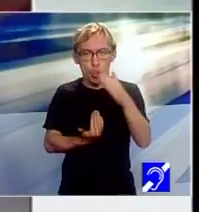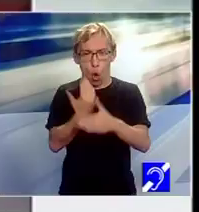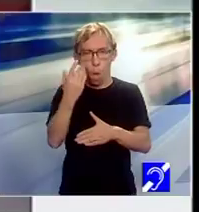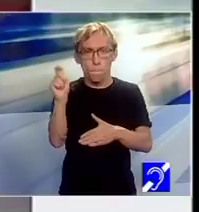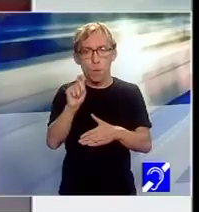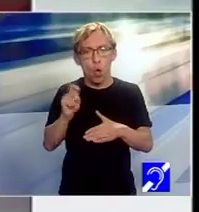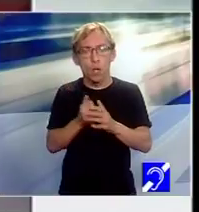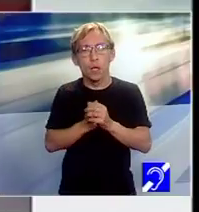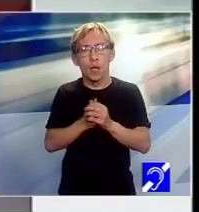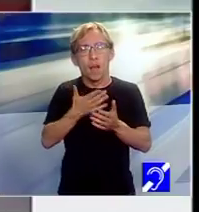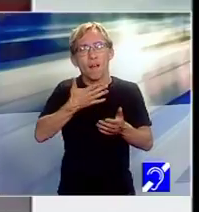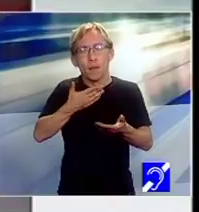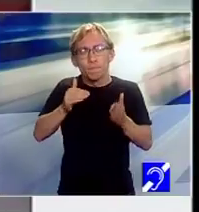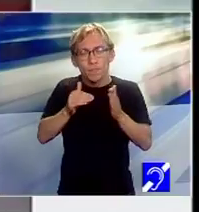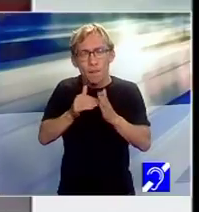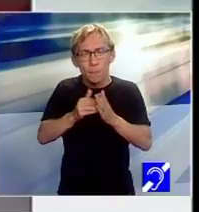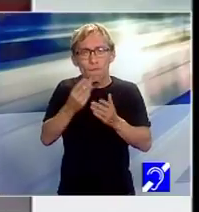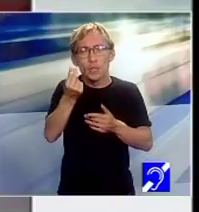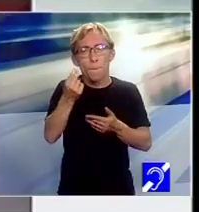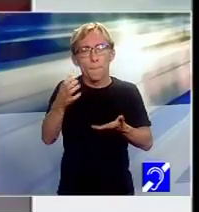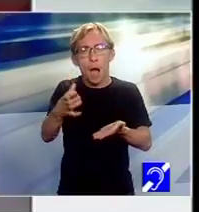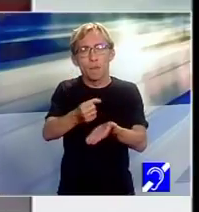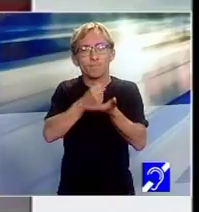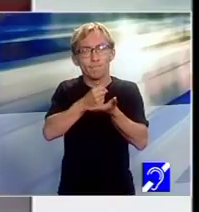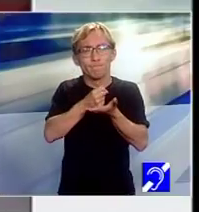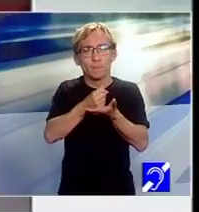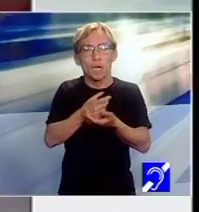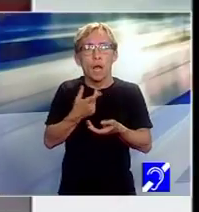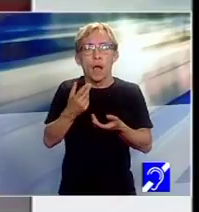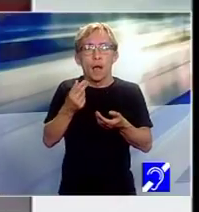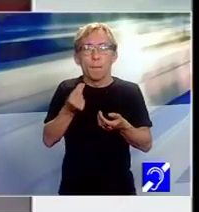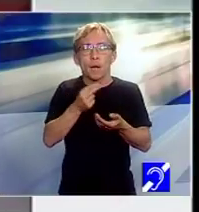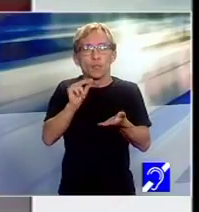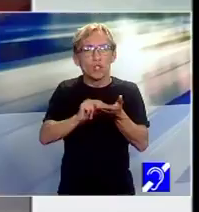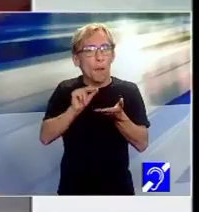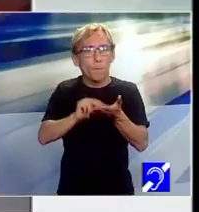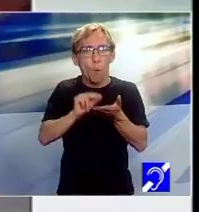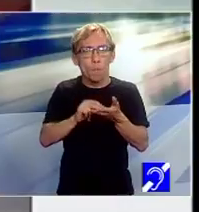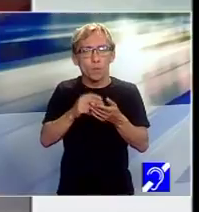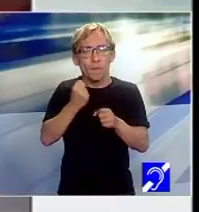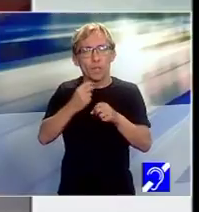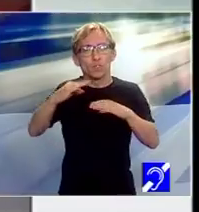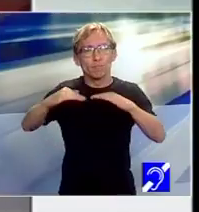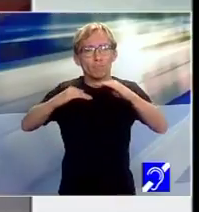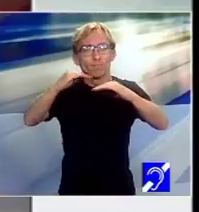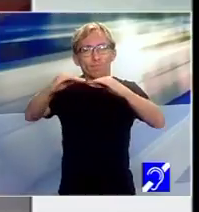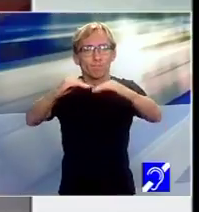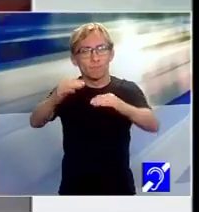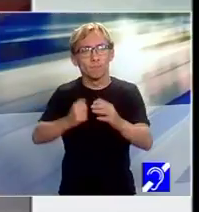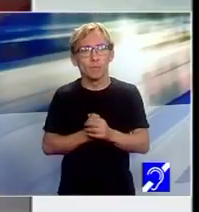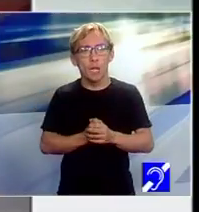Îmi doresc să avem bani să putem să facem tot ce ne propunem legat de centenar. Pentru că eu